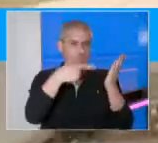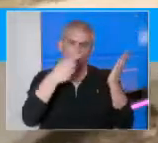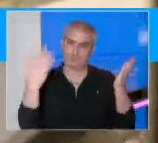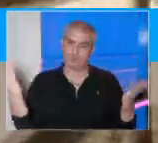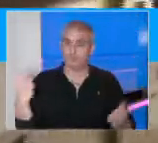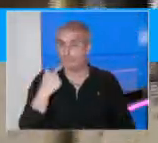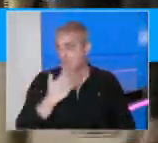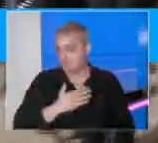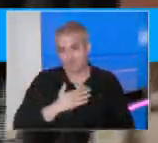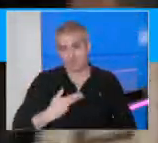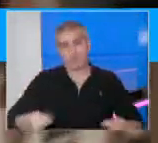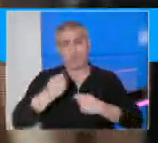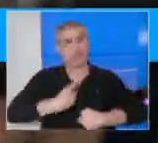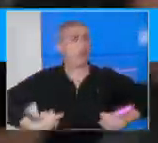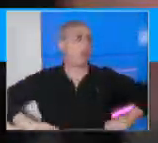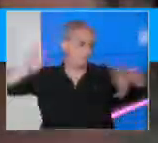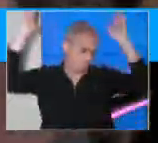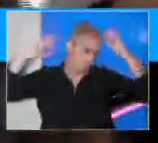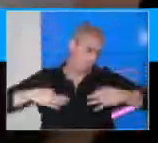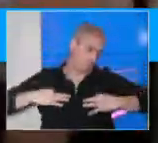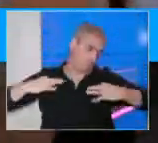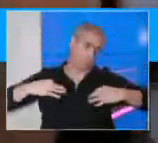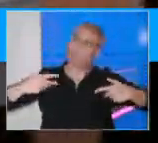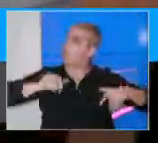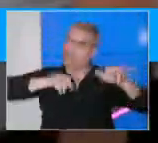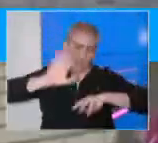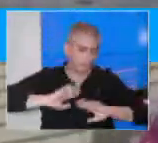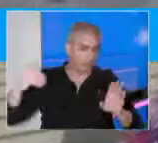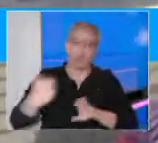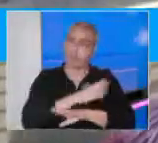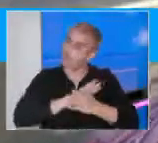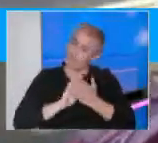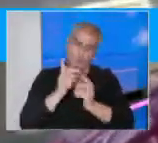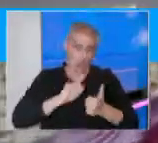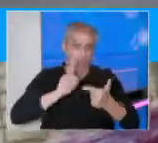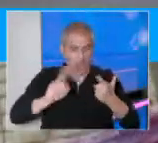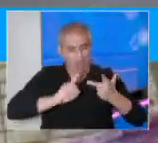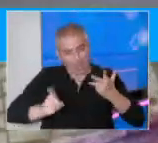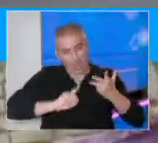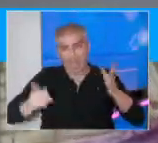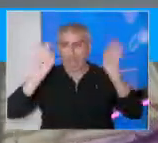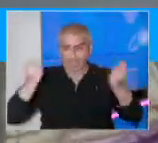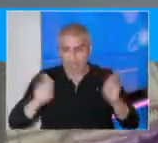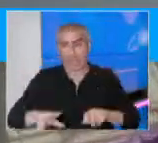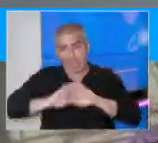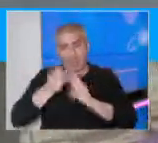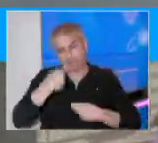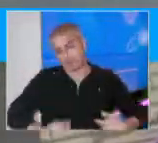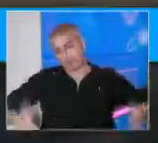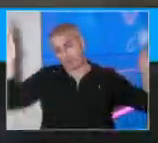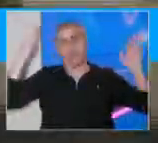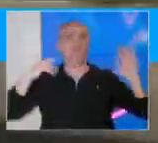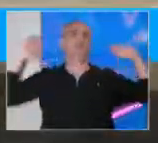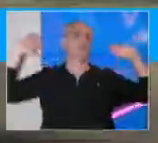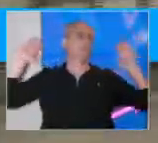אמר מצידי, שתמות הכלכלה. אני לא יטוסו, לא ייכנסו לארץ, לא ולא ולא, יסגרו כל החנויות, כל העסקים, ונהדר, ובא לציון